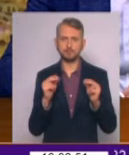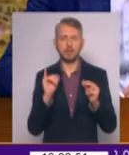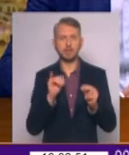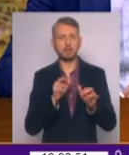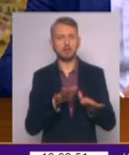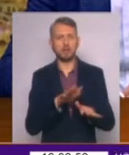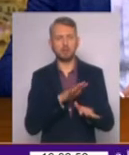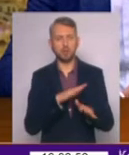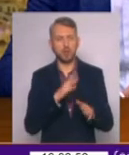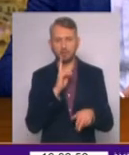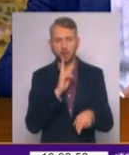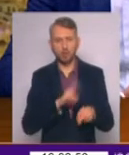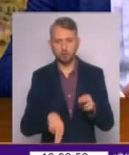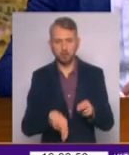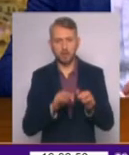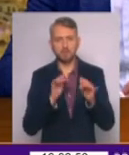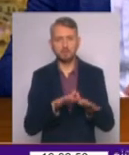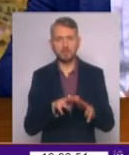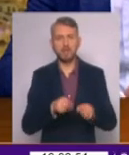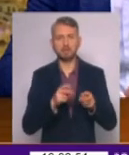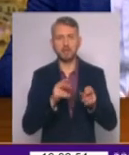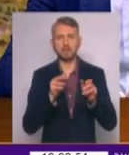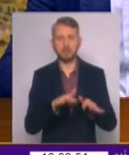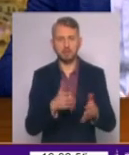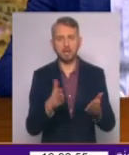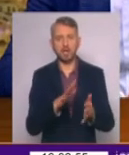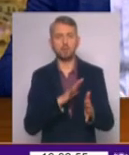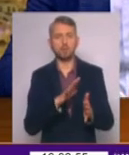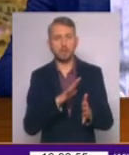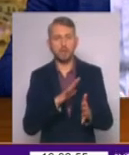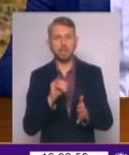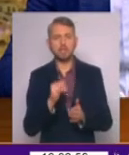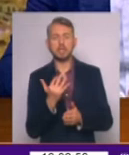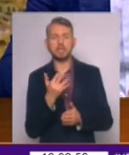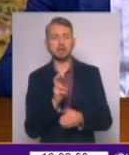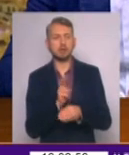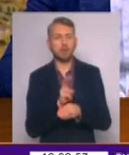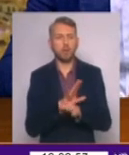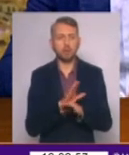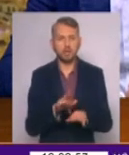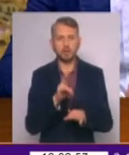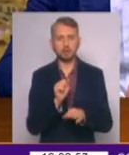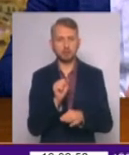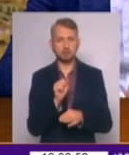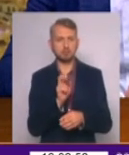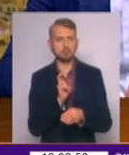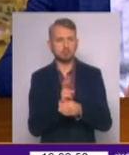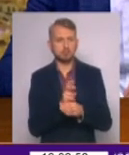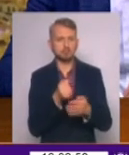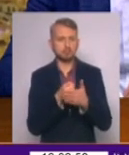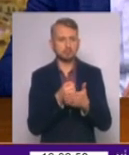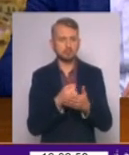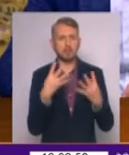була загублена. Справа, кримінальна справа, котра була, і скільки не ходили на поклон до начальника